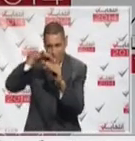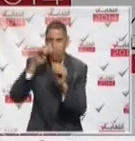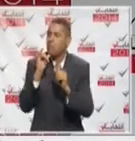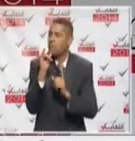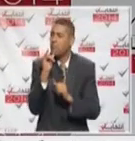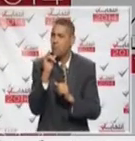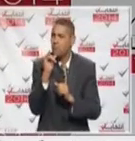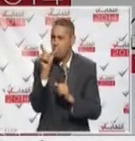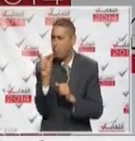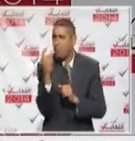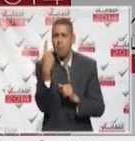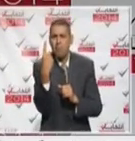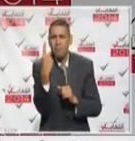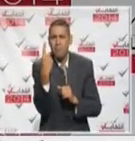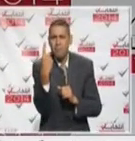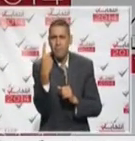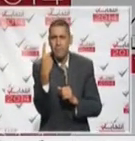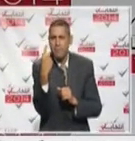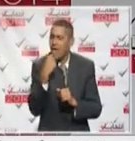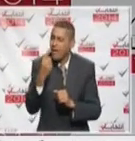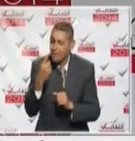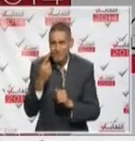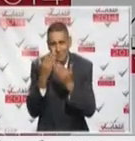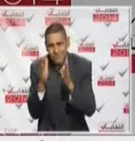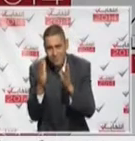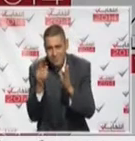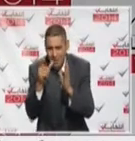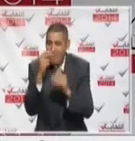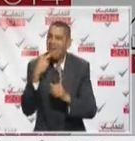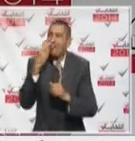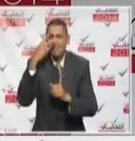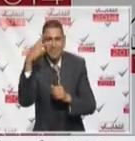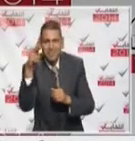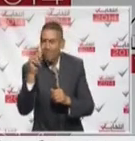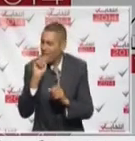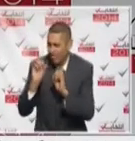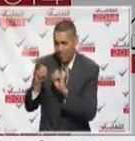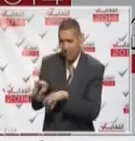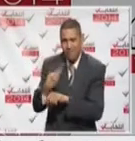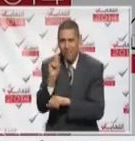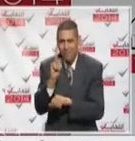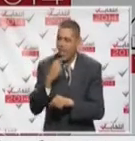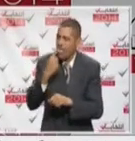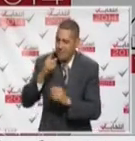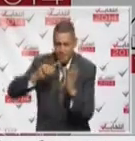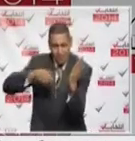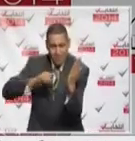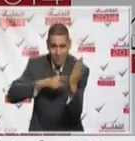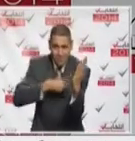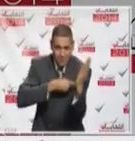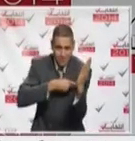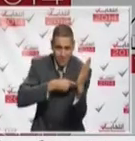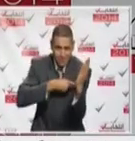موحد اطمنكم اولا الى ان اصواتكم لن تضيع ابدا بحول الله لقد تعاهدنا وامضي على